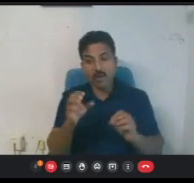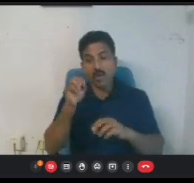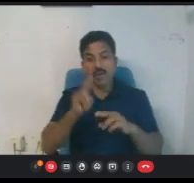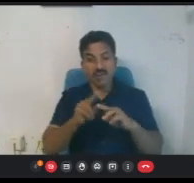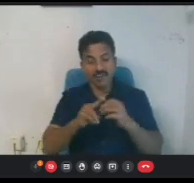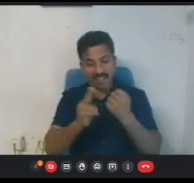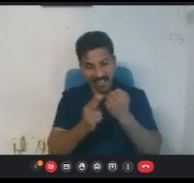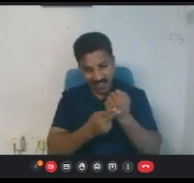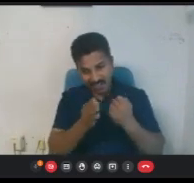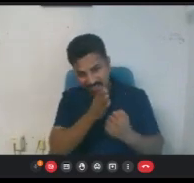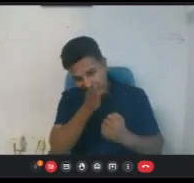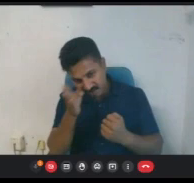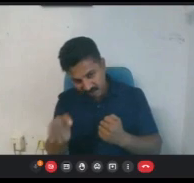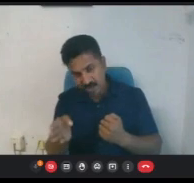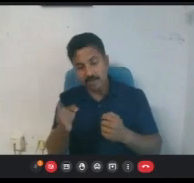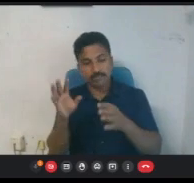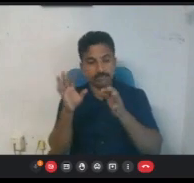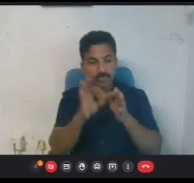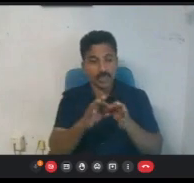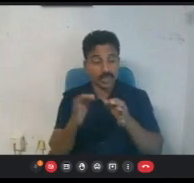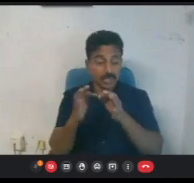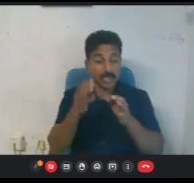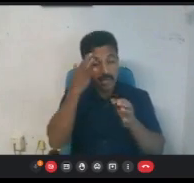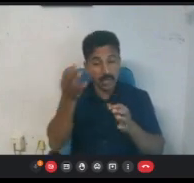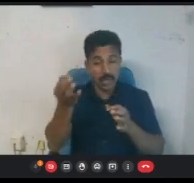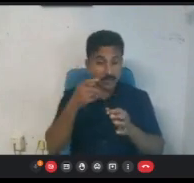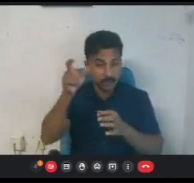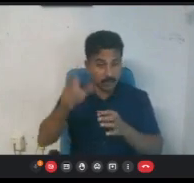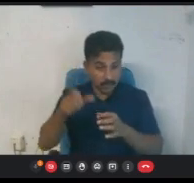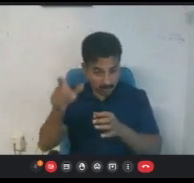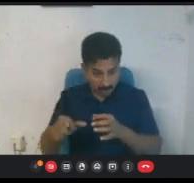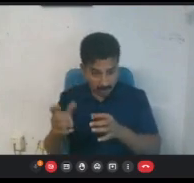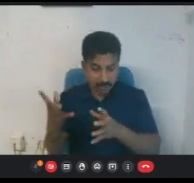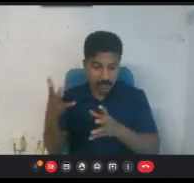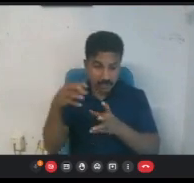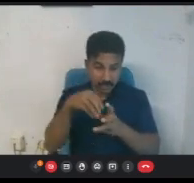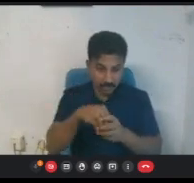ഓഫ്ലൈനായിട്ട് അതുമായി ബന്ധപ്പെട്ട വിദഗ്ധരായിട്ടുള്ള എക്സ്പെർട്സുകളെ പങ്കെടുപ്പിച്ചുകൊണ്ട്